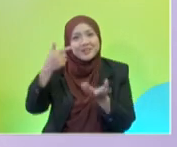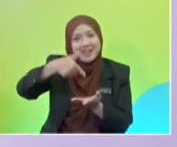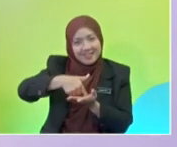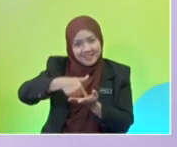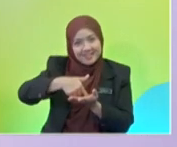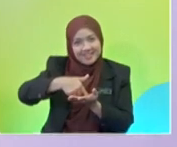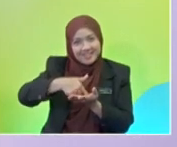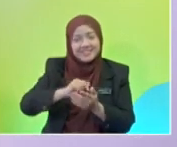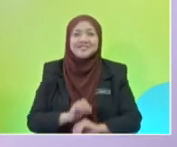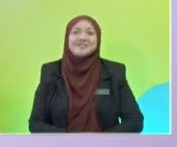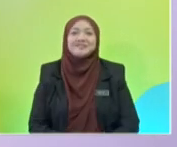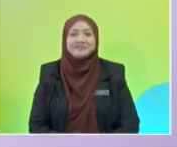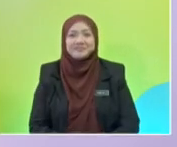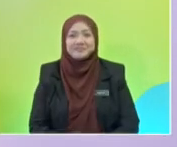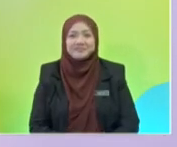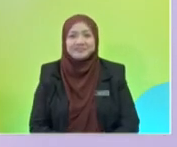sekolah